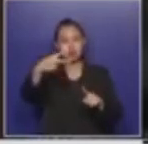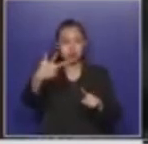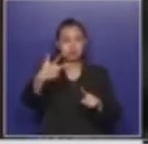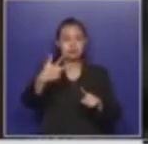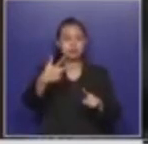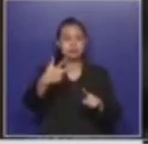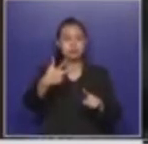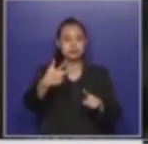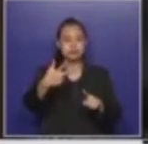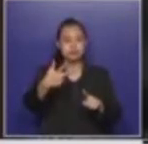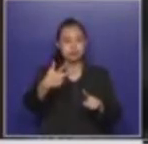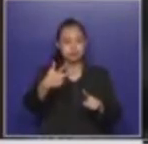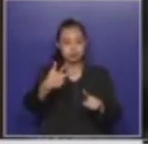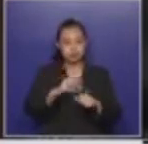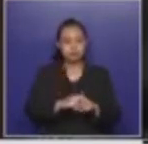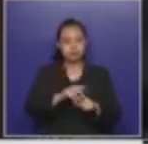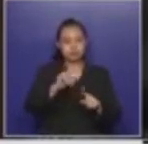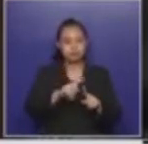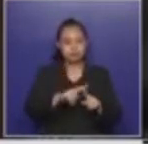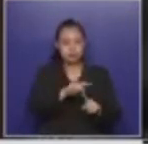จนถึงธันวาคมนะครับมกราคม 63